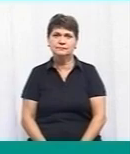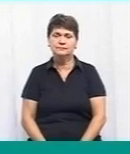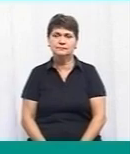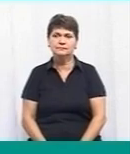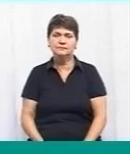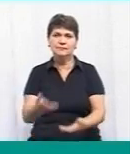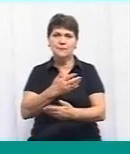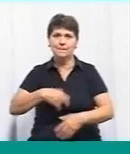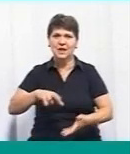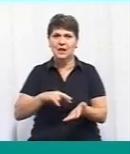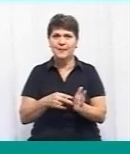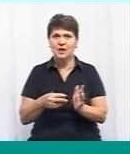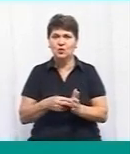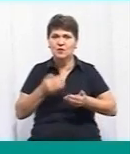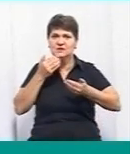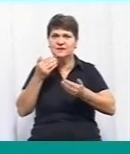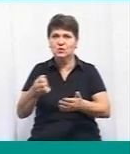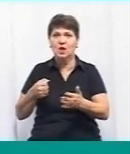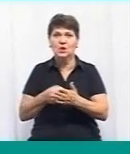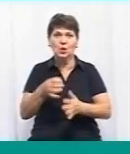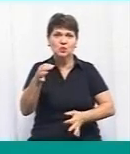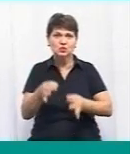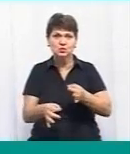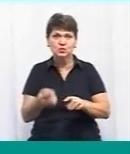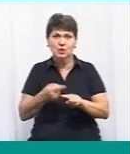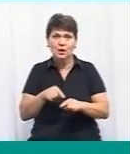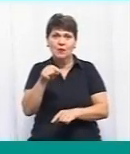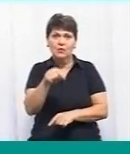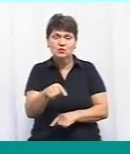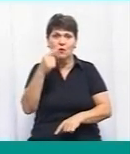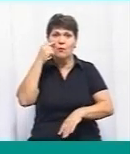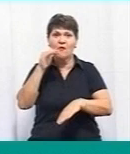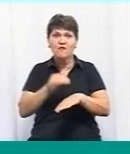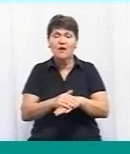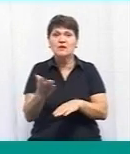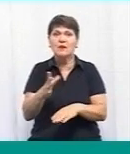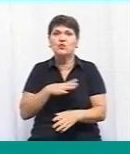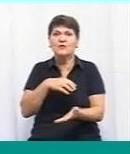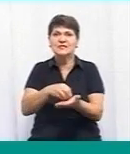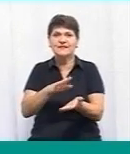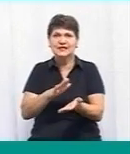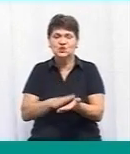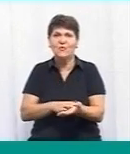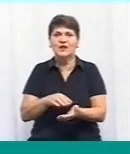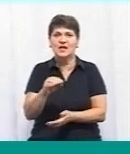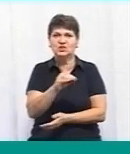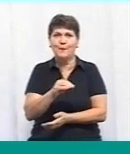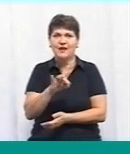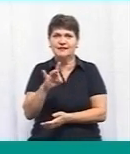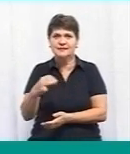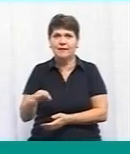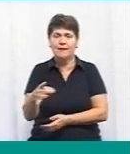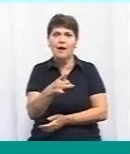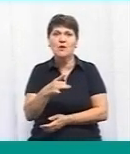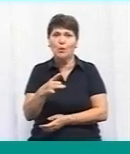Ми плануємо звернутися до суду по цьому факту, який був зафіксований по Жмеринському району,